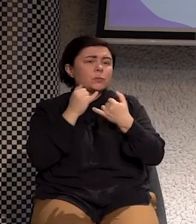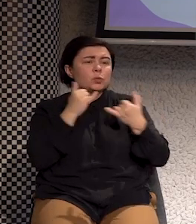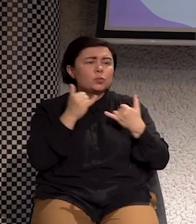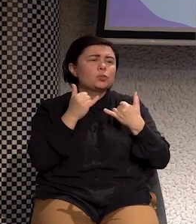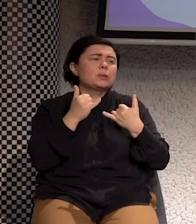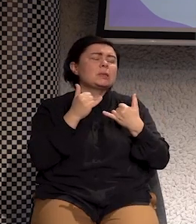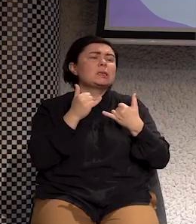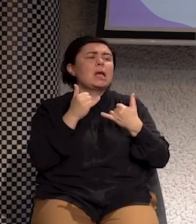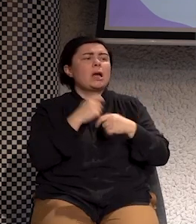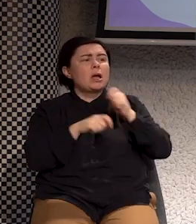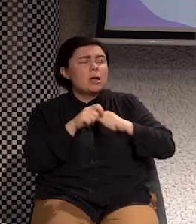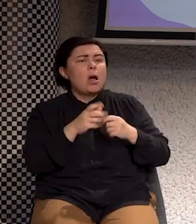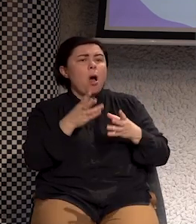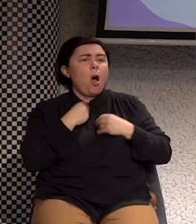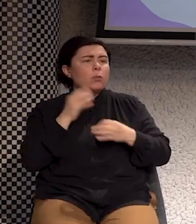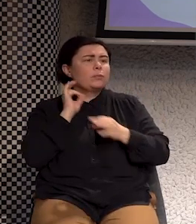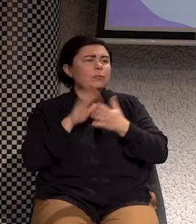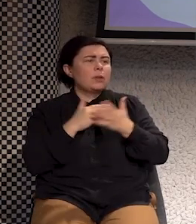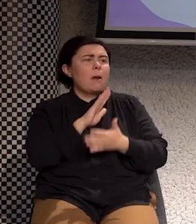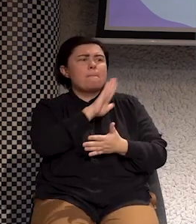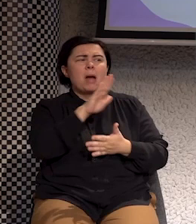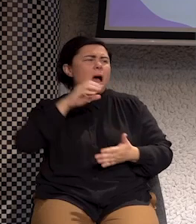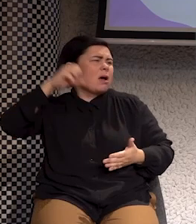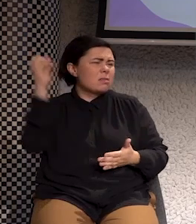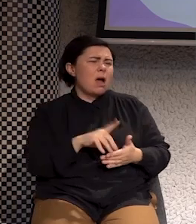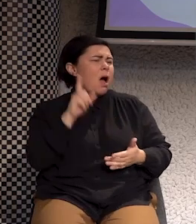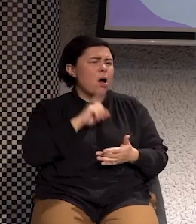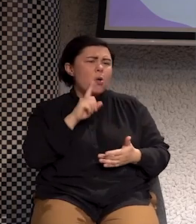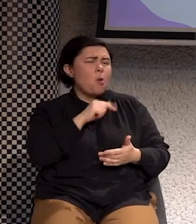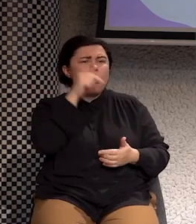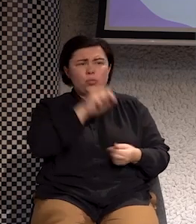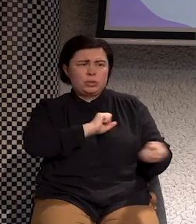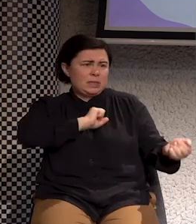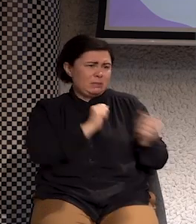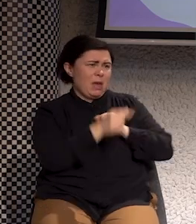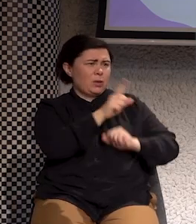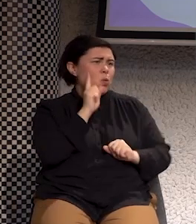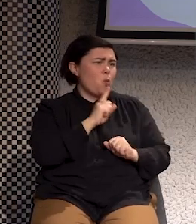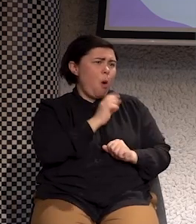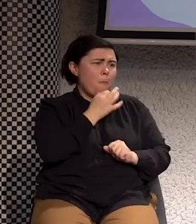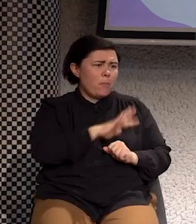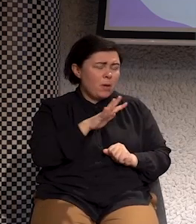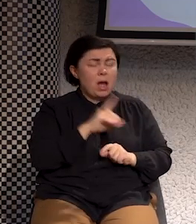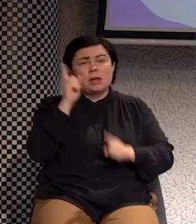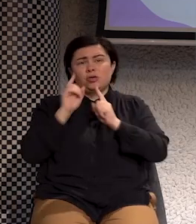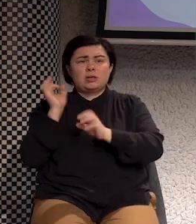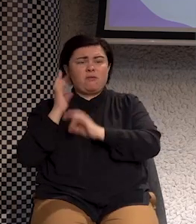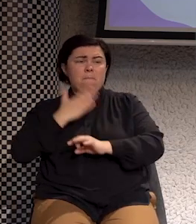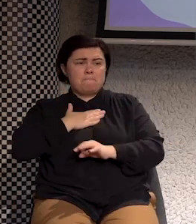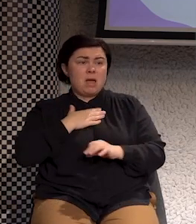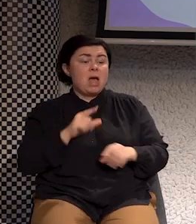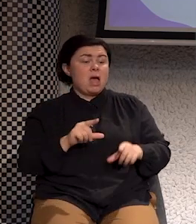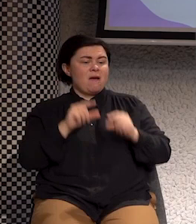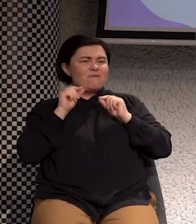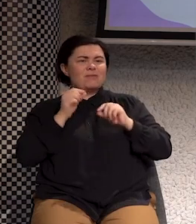Czasami dostajemy komunikat pod tytułem macie najgorszych chłopaków, musicie ich zmienić. Czasami jest komunikat pod tytułem